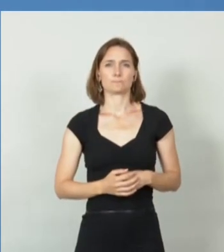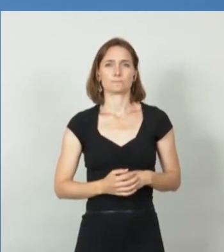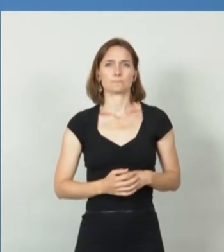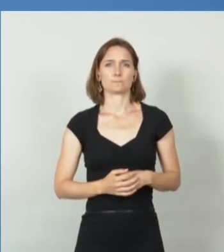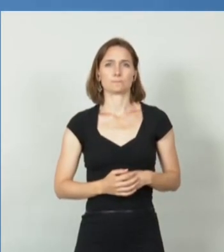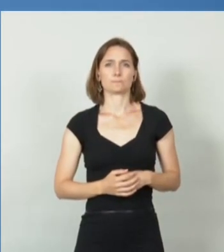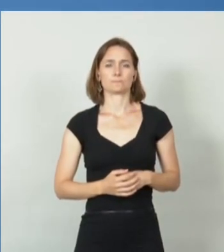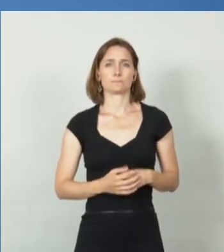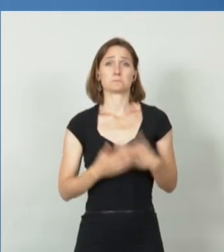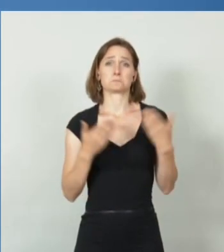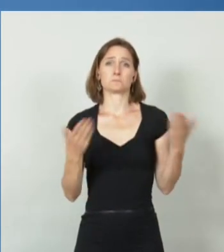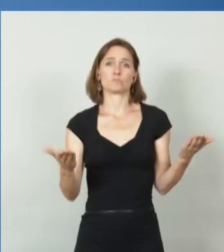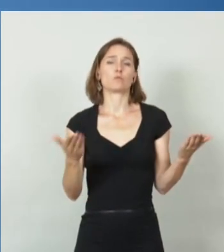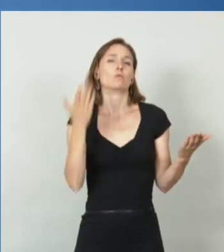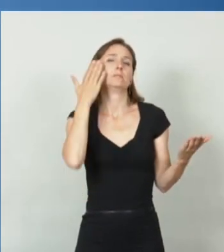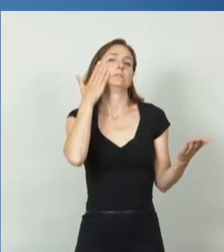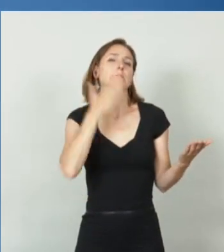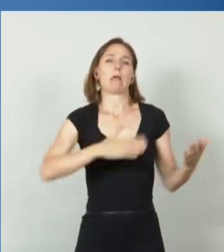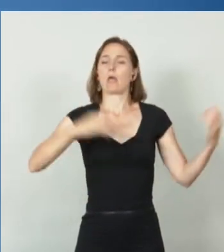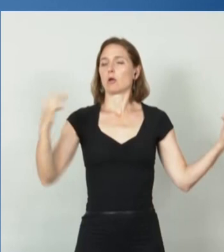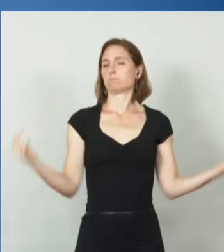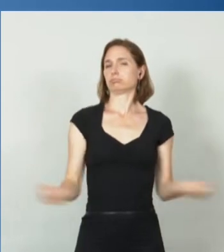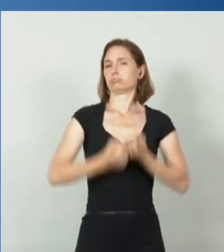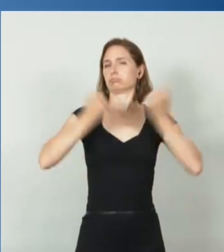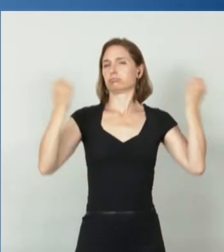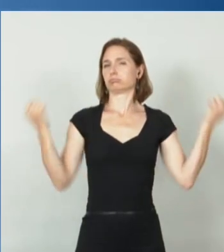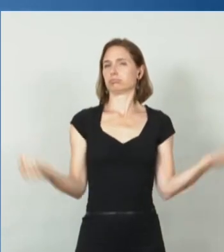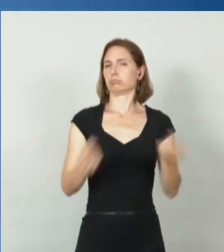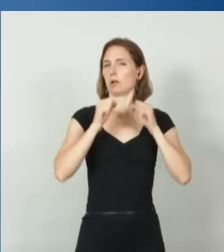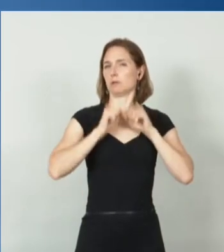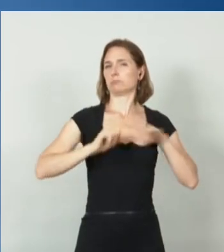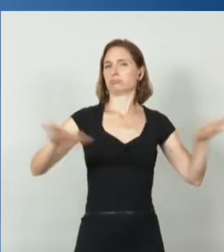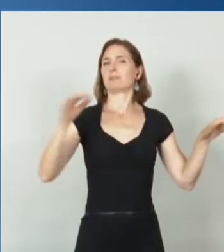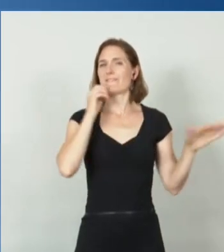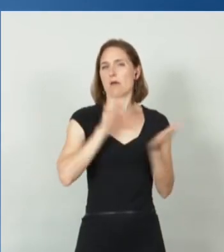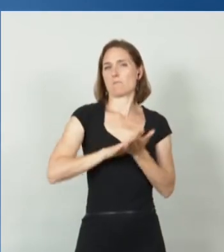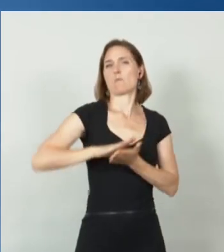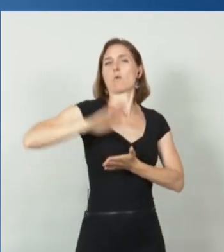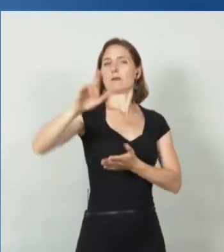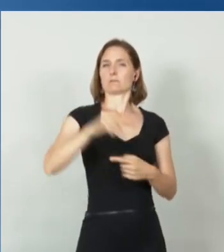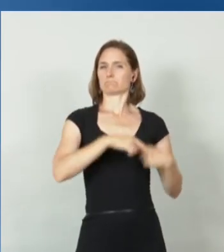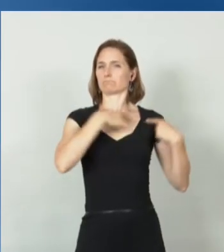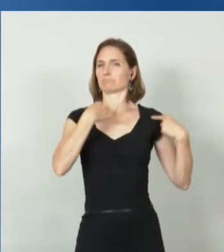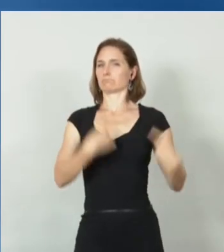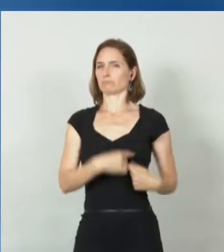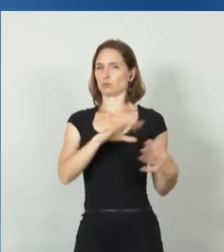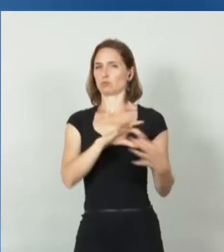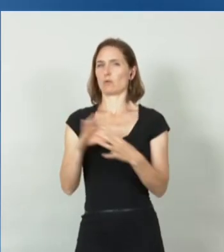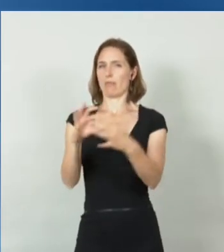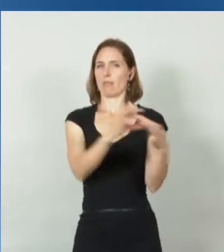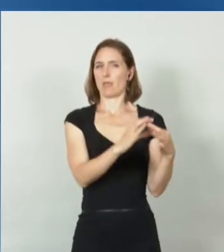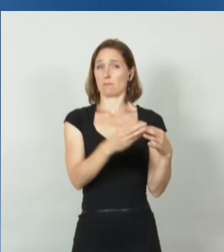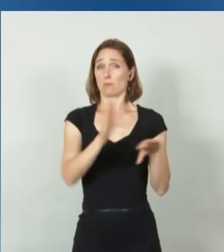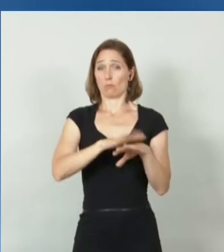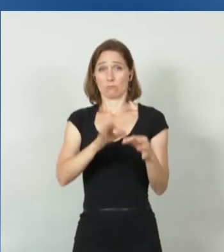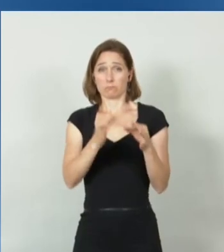vous savez faire de la communication sur des promesses généreuses et solidaires mais votre bilan démontre vos